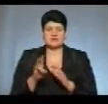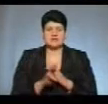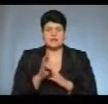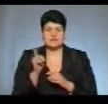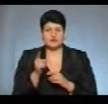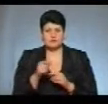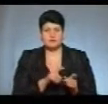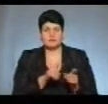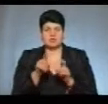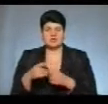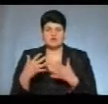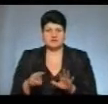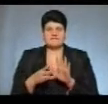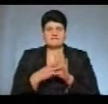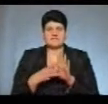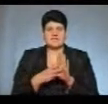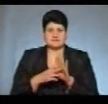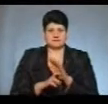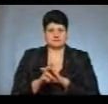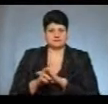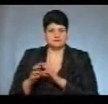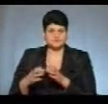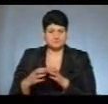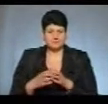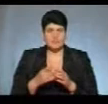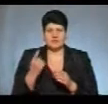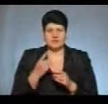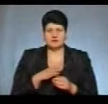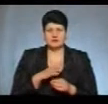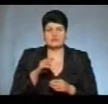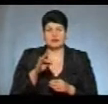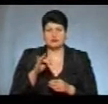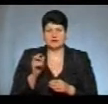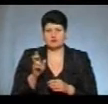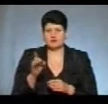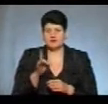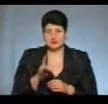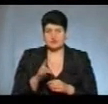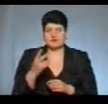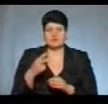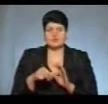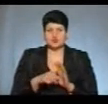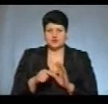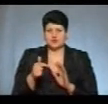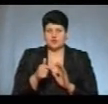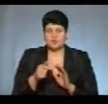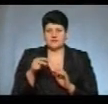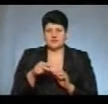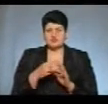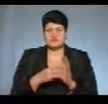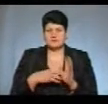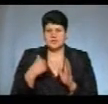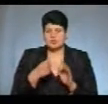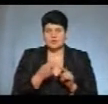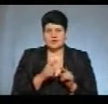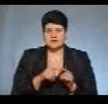Тернопільщині перейшли 8 релігійних громад. Першими перейшли дві громади села Трибухівці Бучацького району. 26 грудня 2018 року